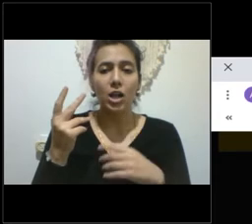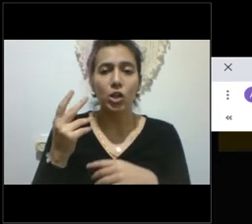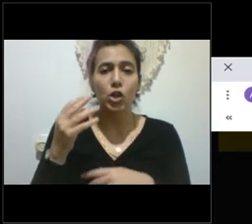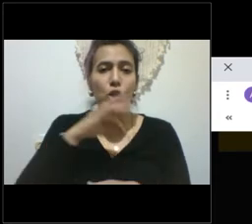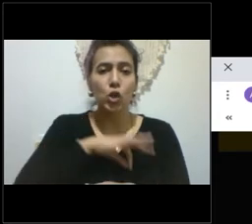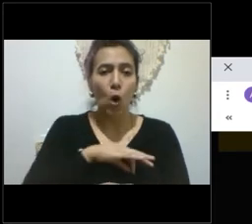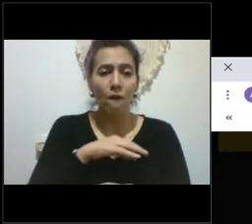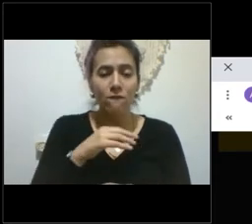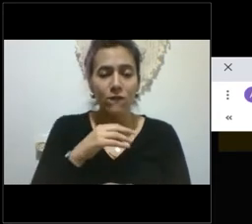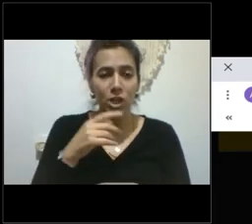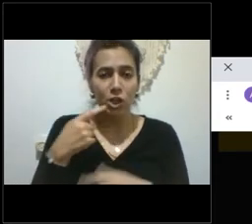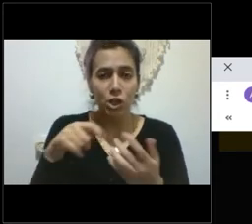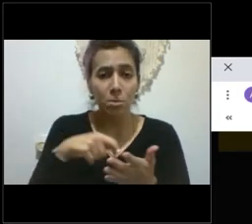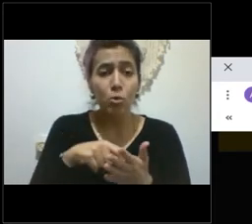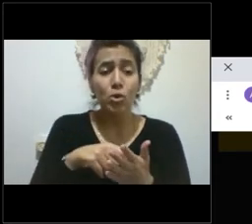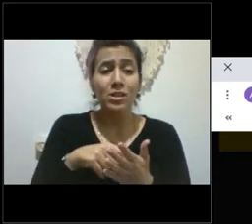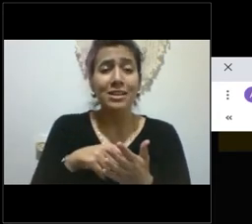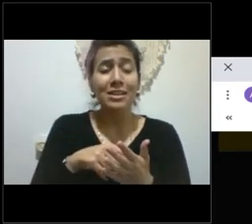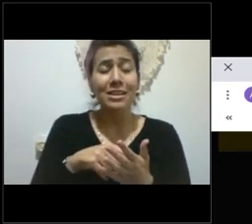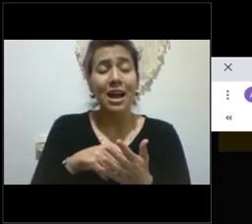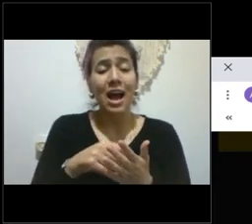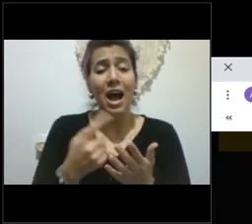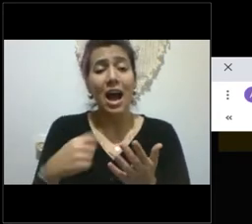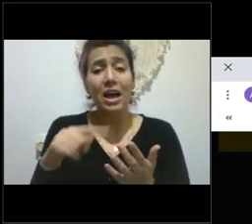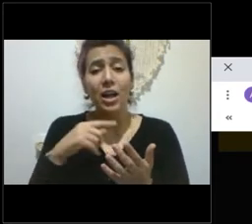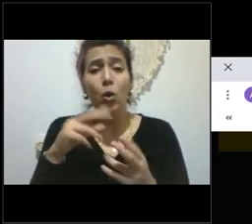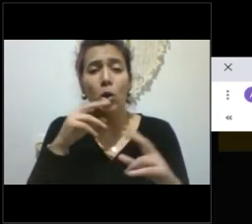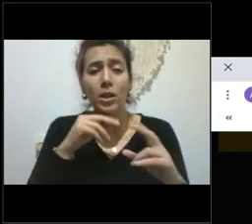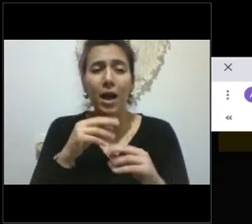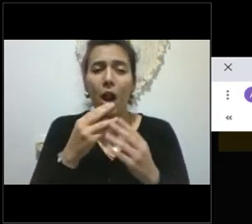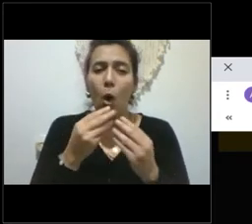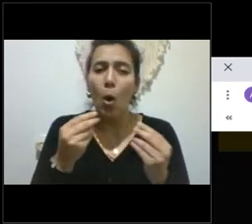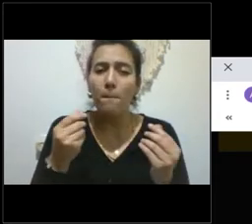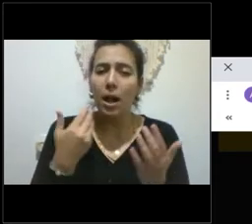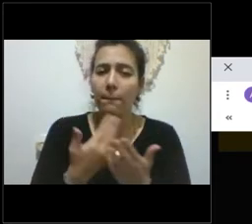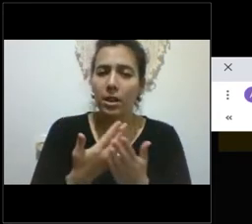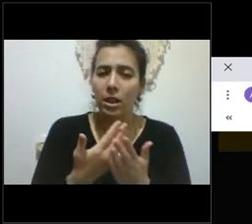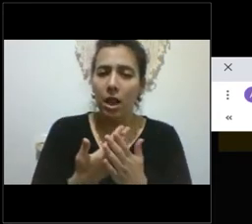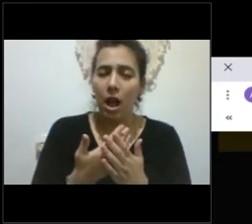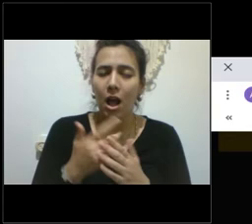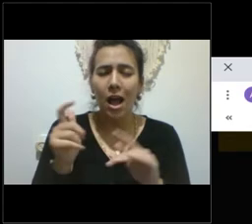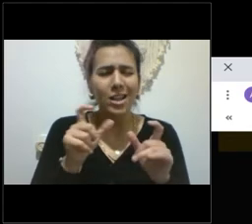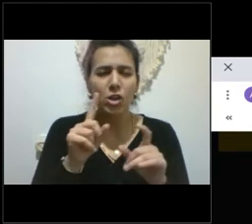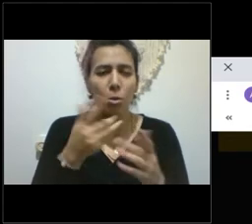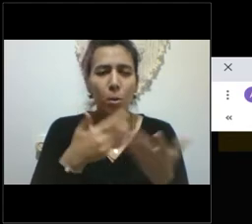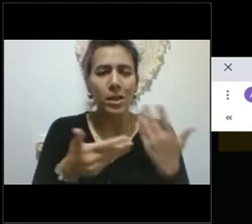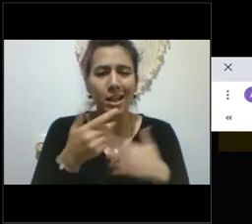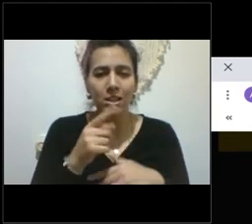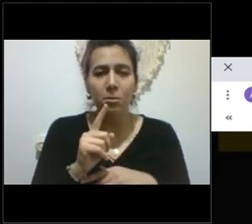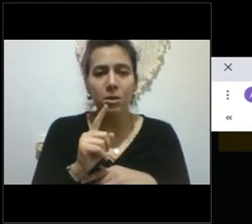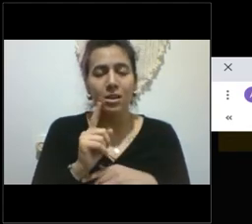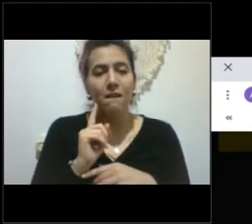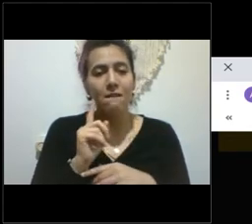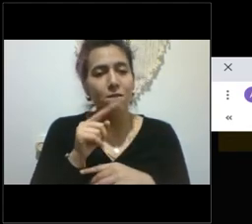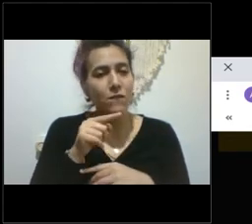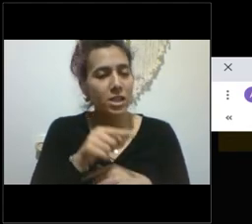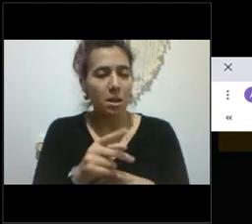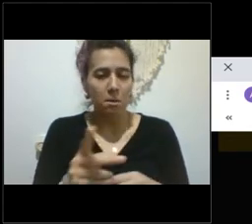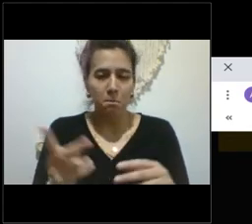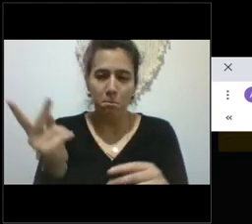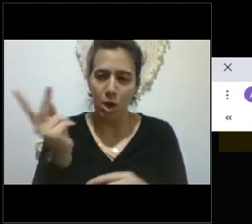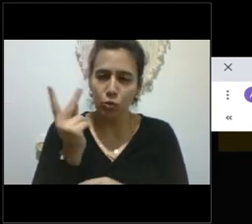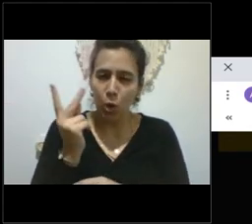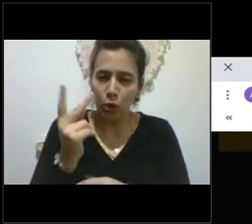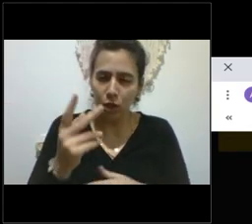שזה ממש כאילו, זה אנשים לא תמיד מתייחסים לזה ולא חושבים שיש לזה המון אפקט, אבל זה משמעותי רצח,